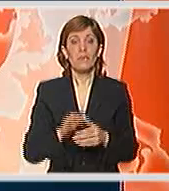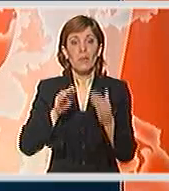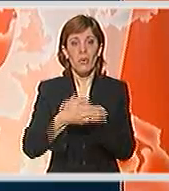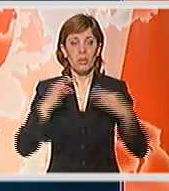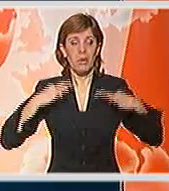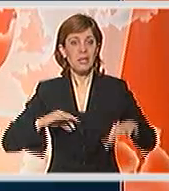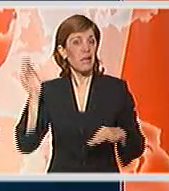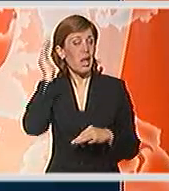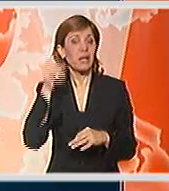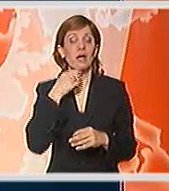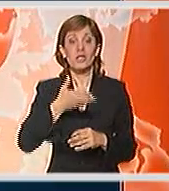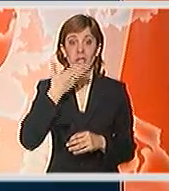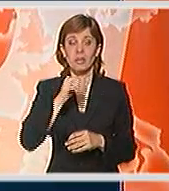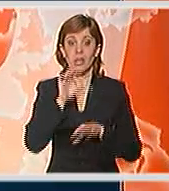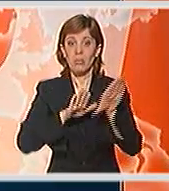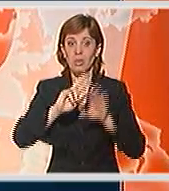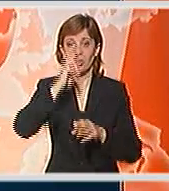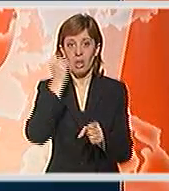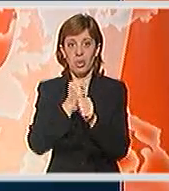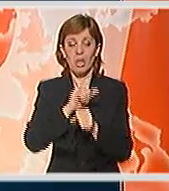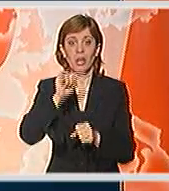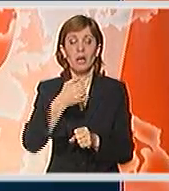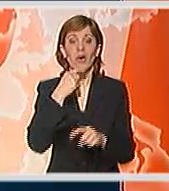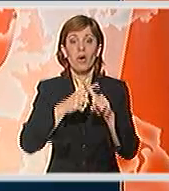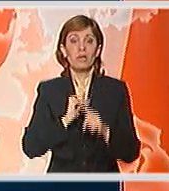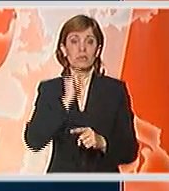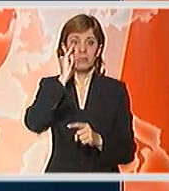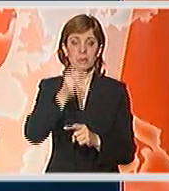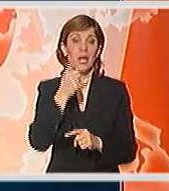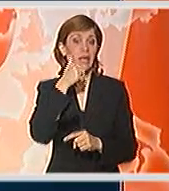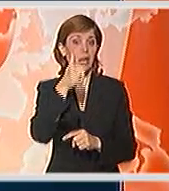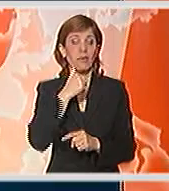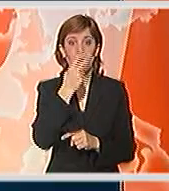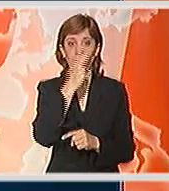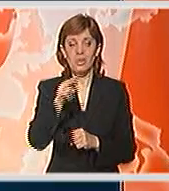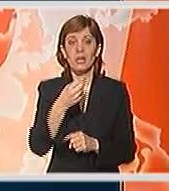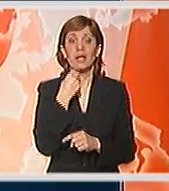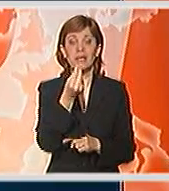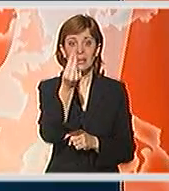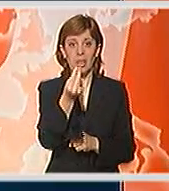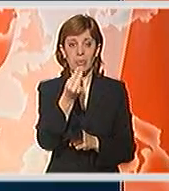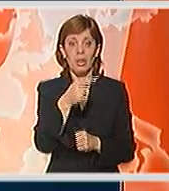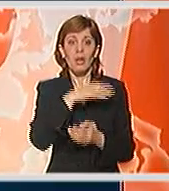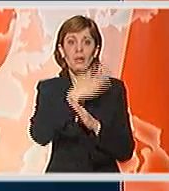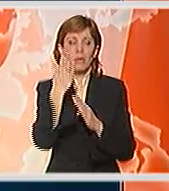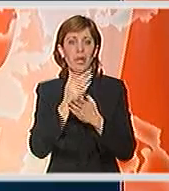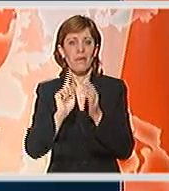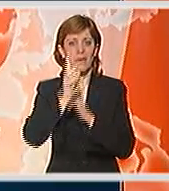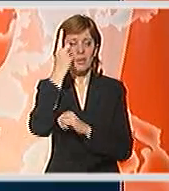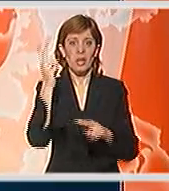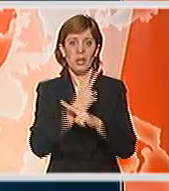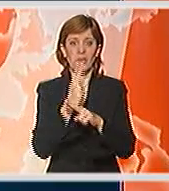Potpredsjednik vlade Češke i ministar spoljnih poslova Jan Kohout dolazi u jednodnevnu posetu Srbiji, tokom koje će sa visokim